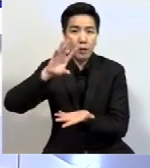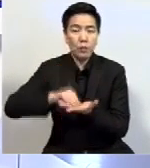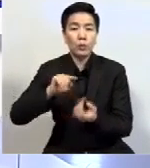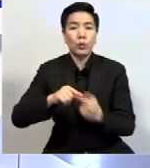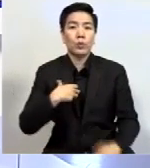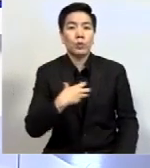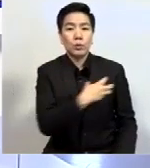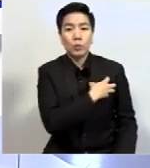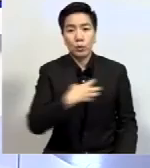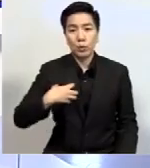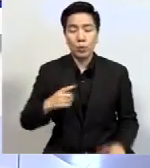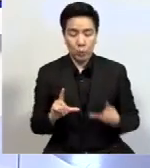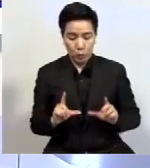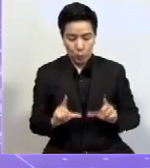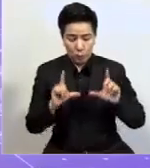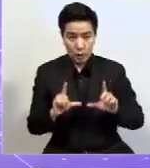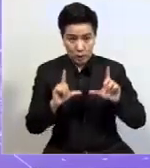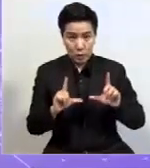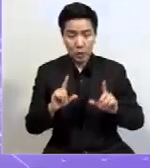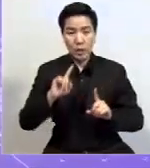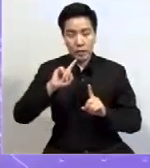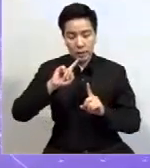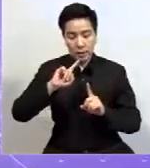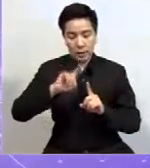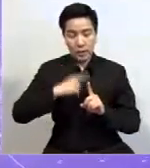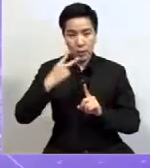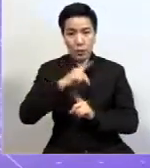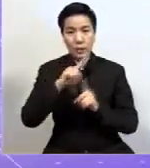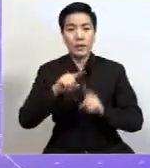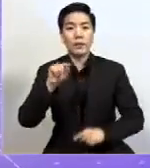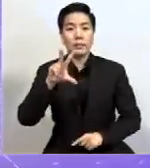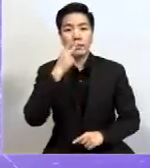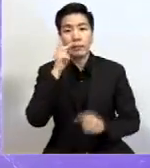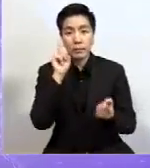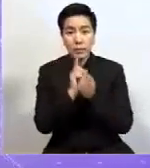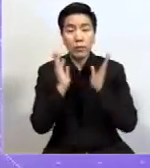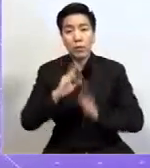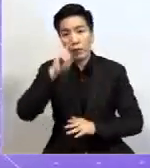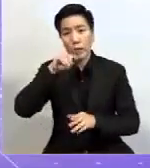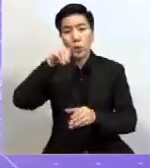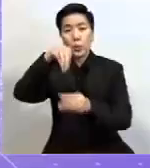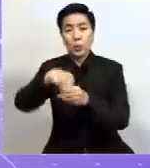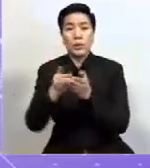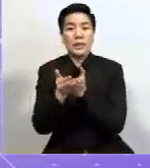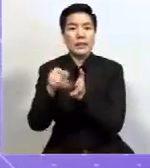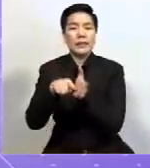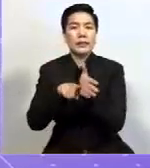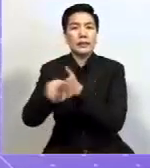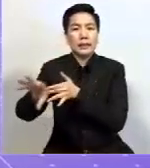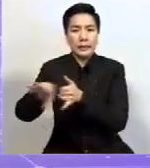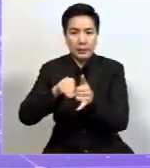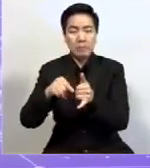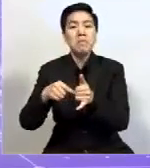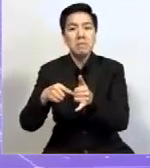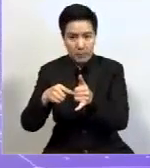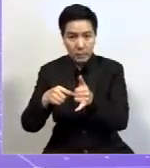านเอกอัครราชทูตณกรุงโตเกียวเมื่อวันที่23กุมภาพันธ์ที่ผ่านมานะคะซึ่งก็พบว่าคนไทยบนเรือ Diamond Princess ติดเชื้อไ